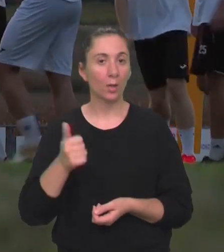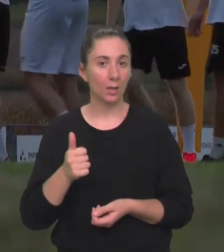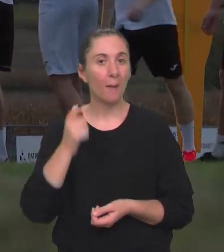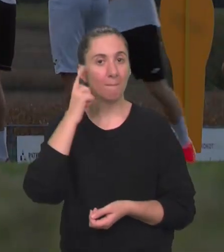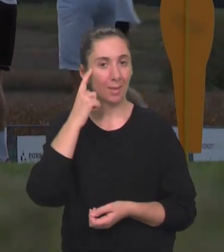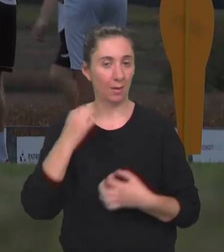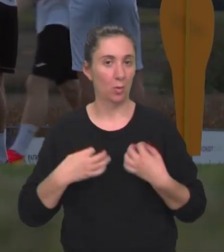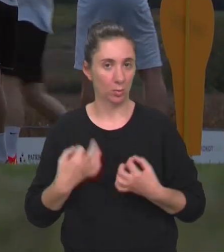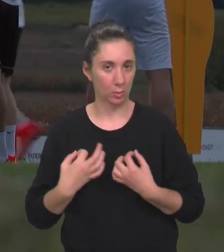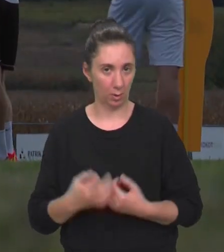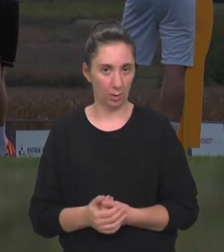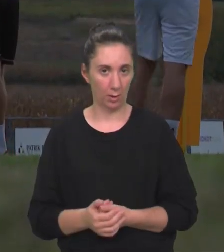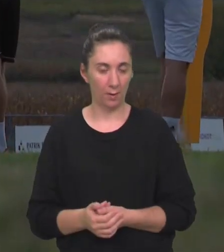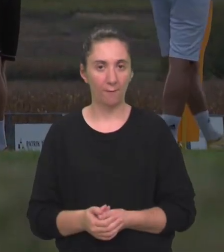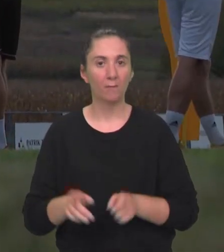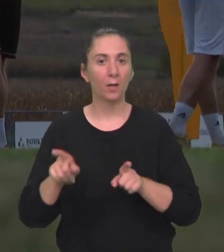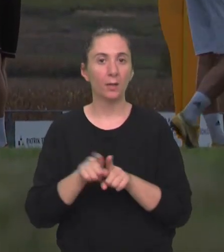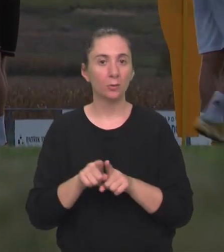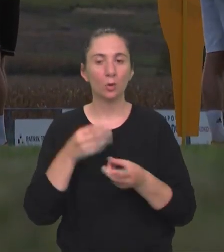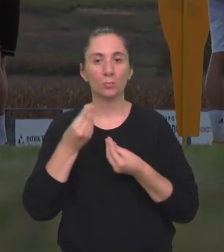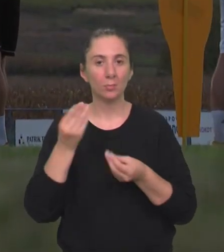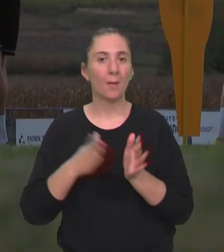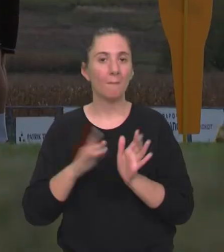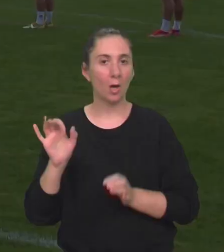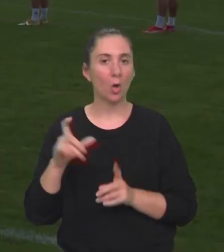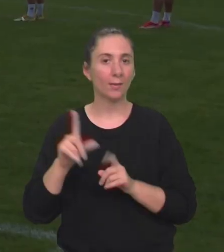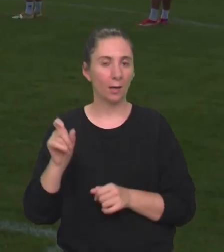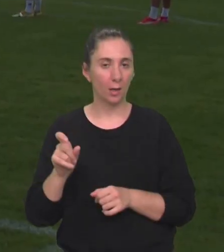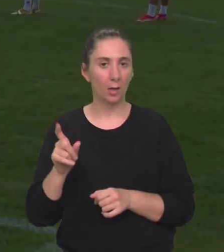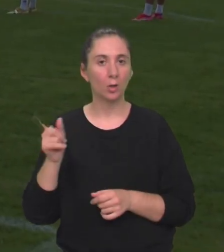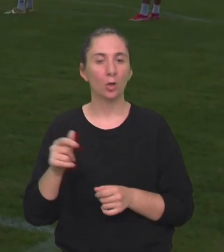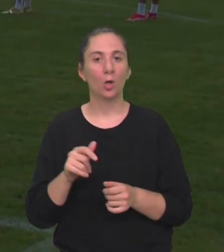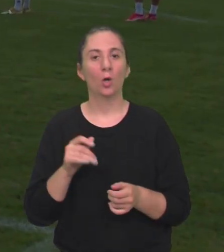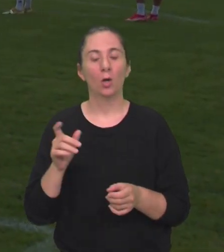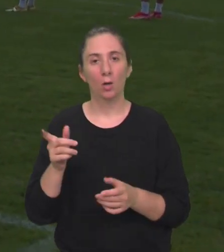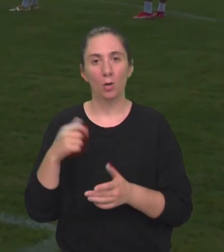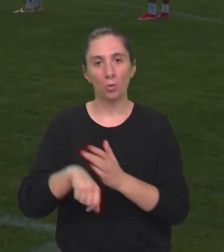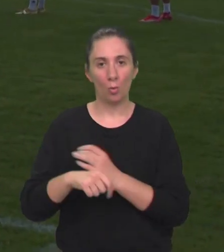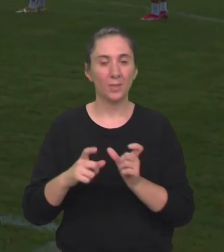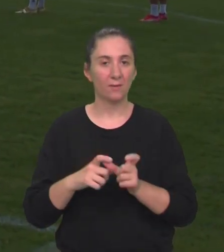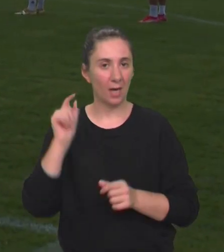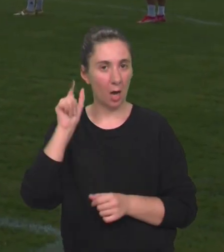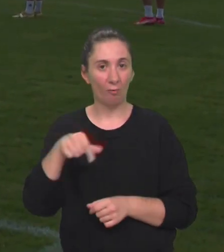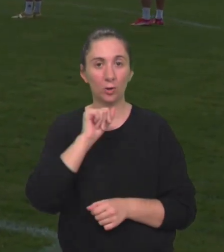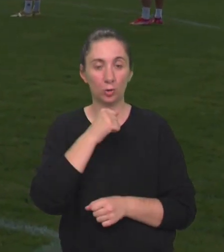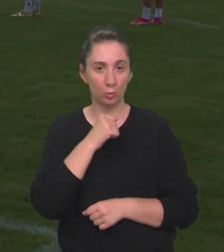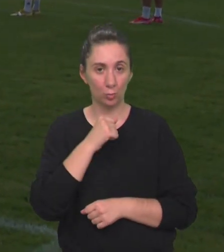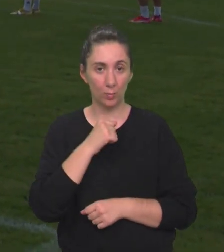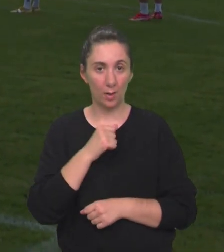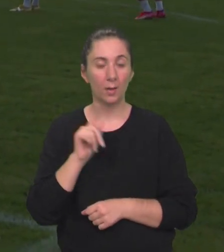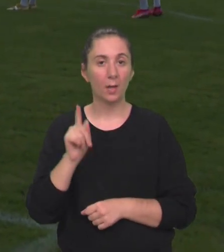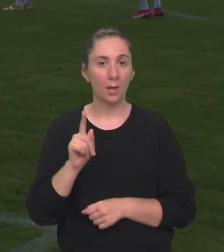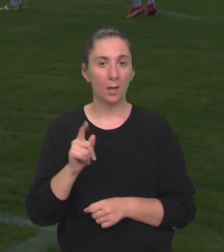upravo mentalno zdravlje. Iste se dotaknuo Mario Delić, član stručnog stožera Nogometnog saveza Karlovačke županije